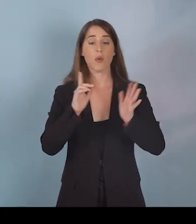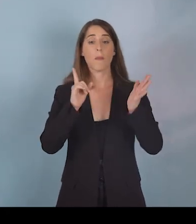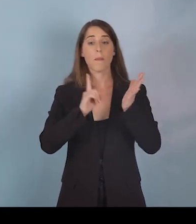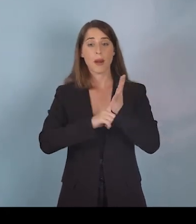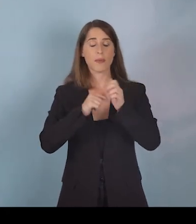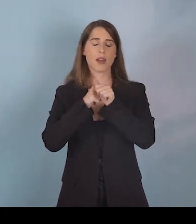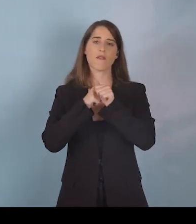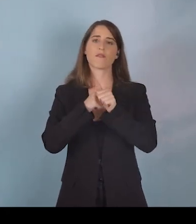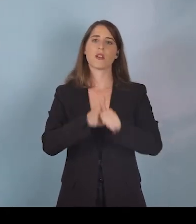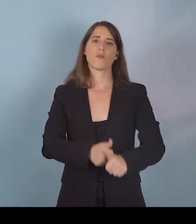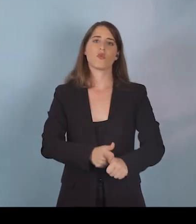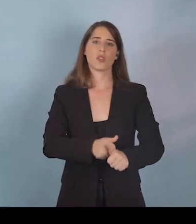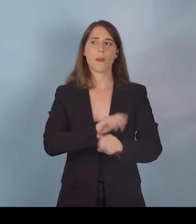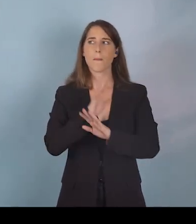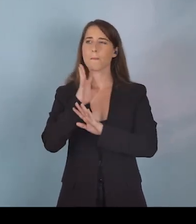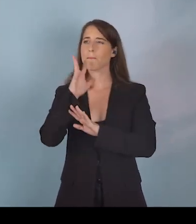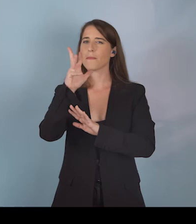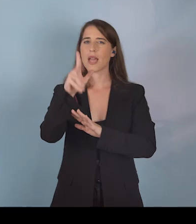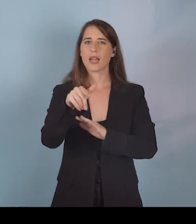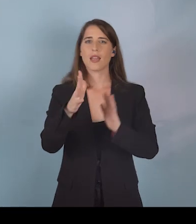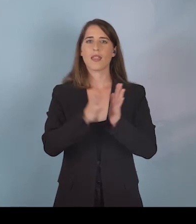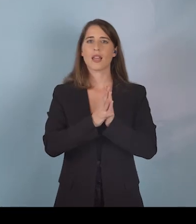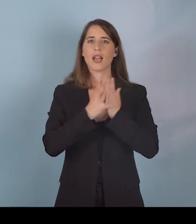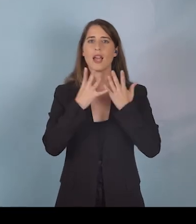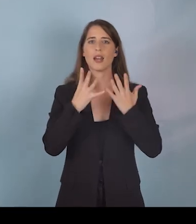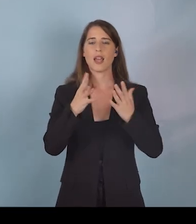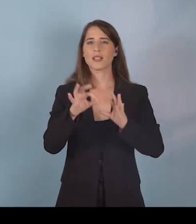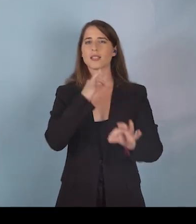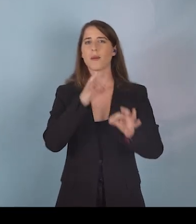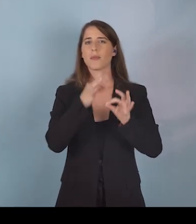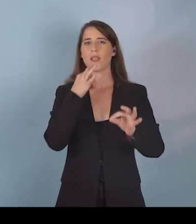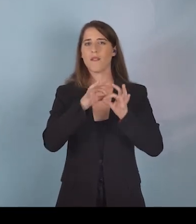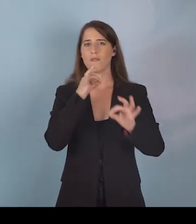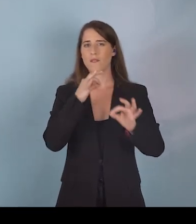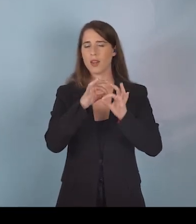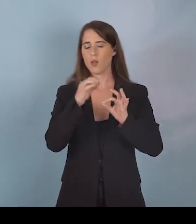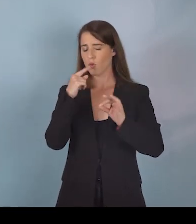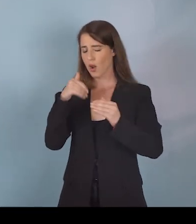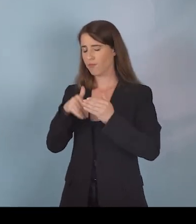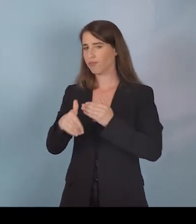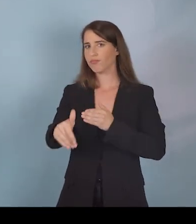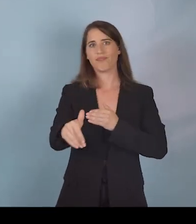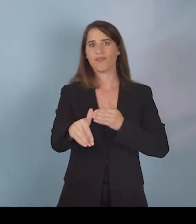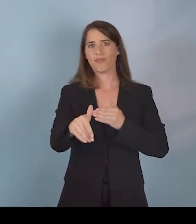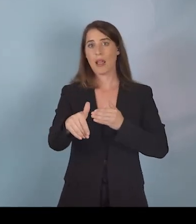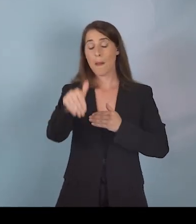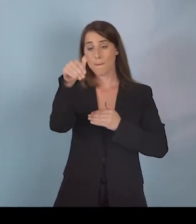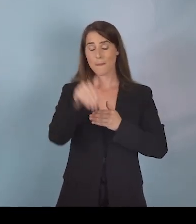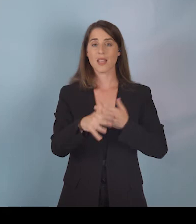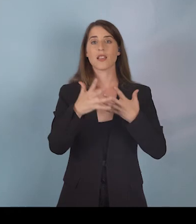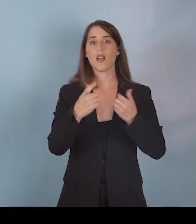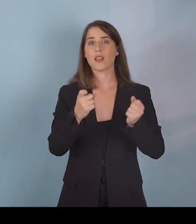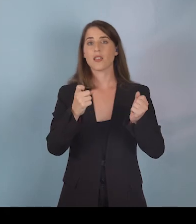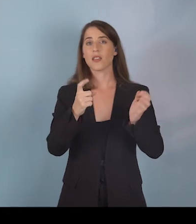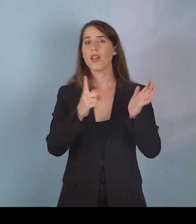αναθεωρημένη οδηγία για τα ραδιοτηλεοπτικά μέσα, η οποία πρέπει να τεθεί σε εφαρμογή από τα κράτη-μέλη μέχρι